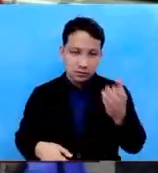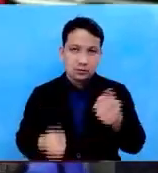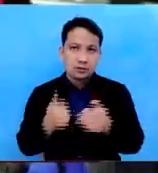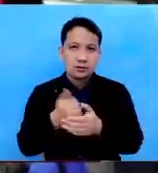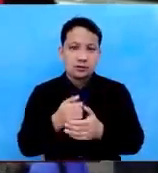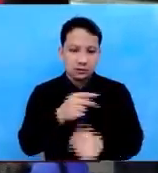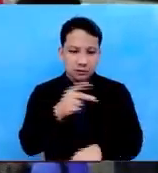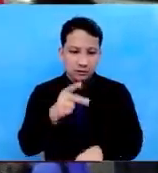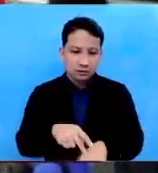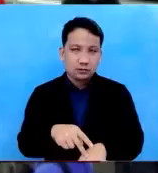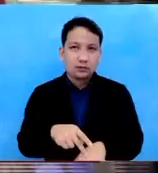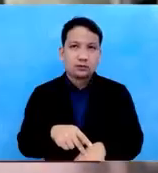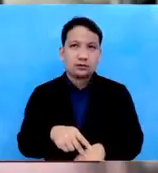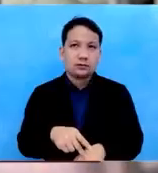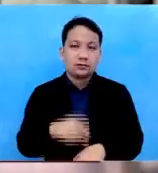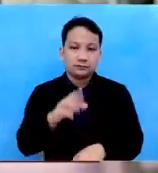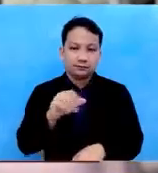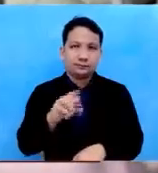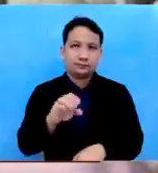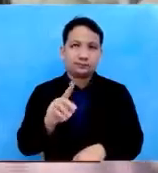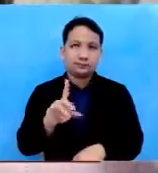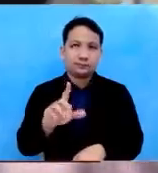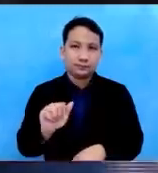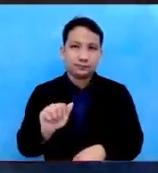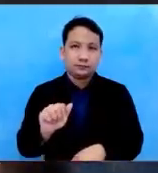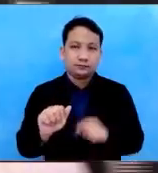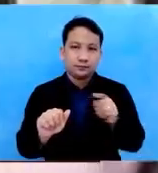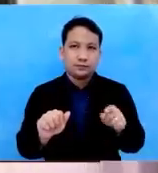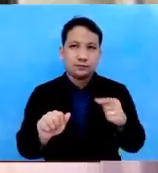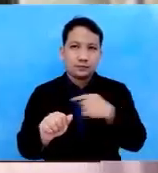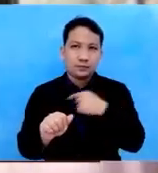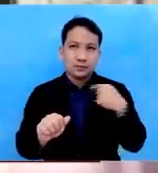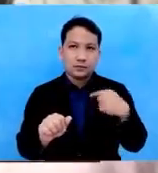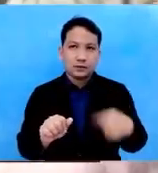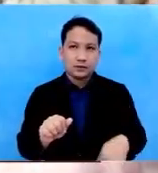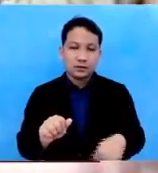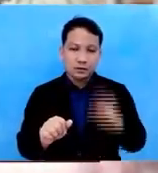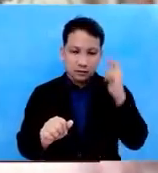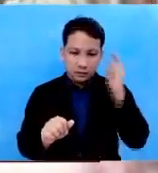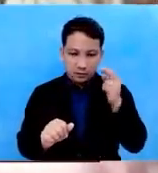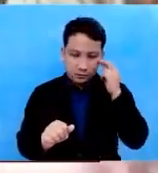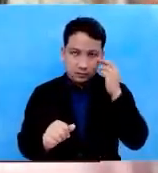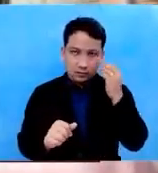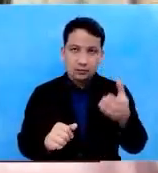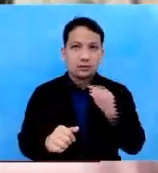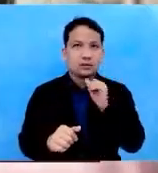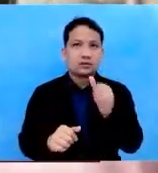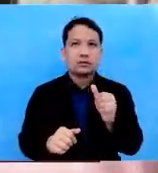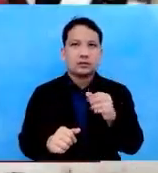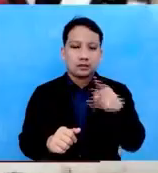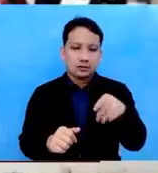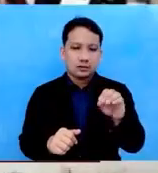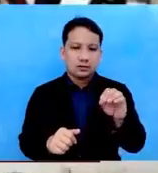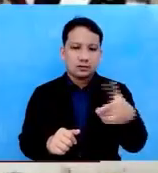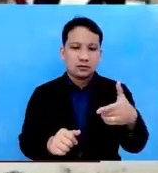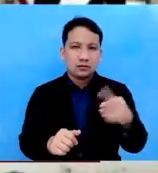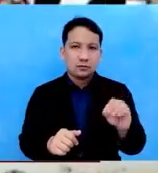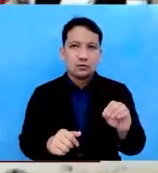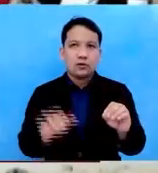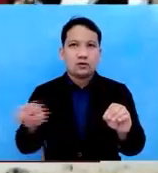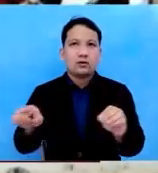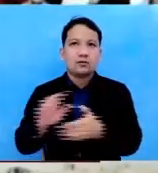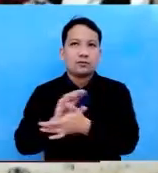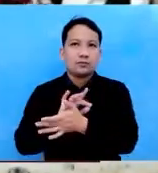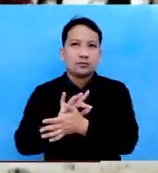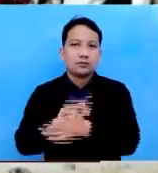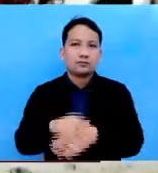at Cambodia na kilalang mga kaibigan ng China. Pero ang dahilan daw niyan, hindi POGO, kundi COVID-19. Kitang-kita